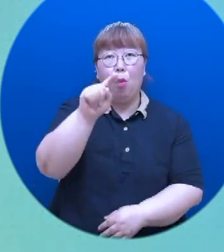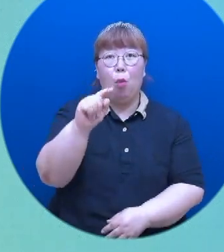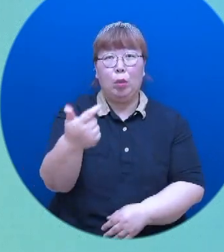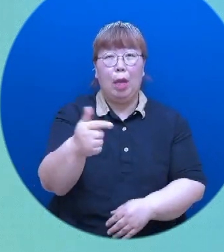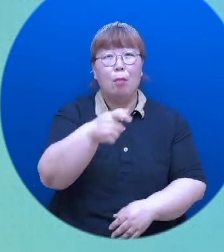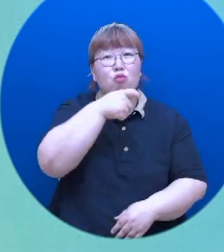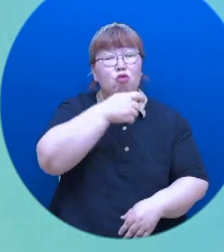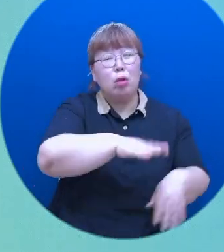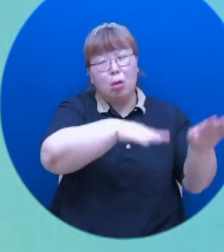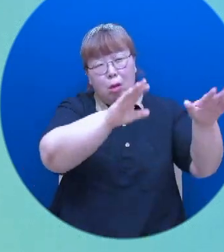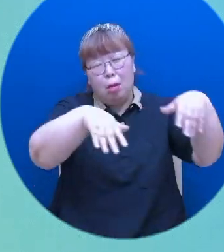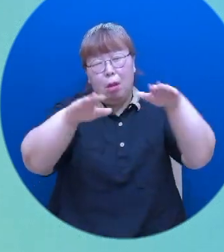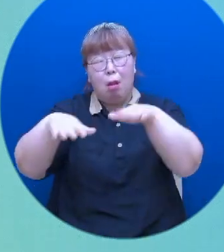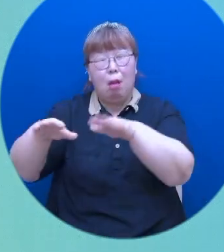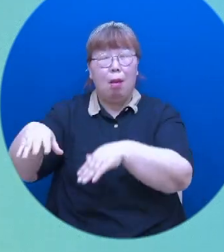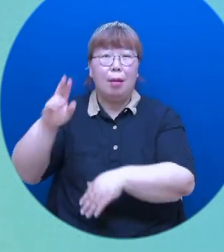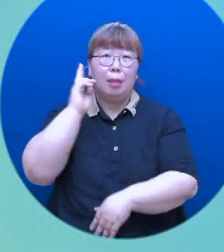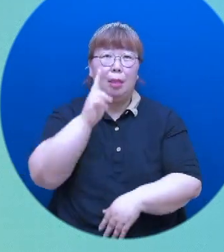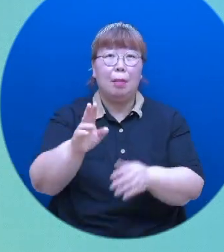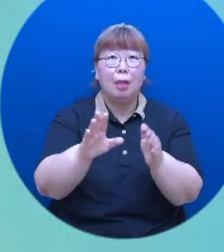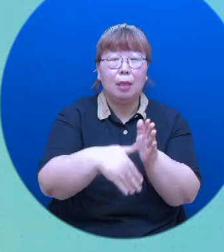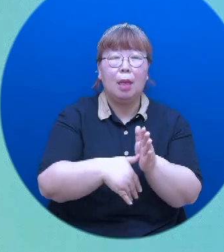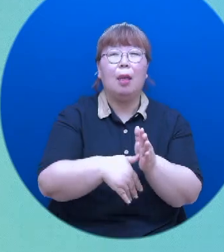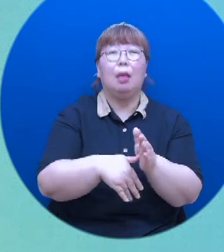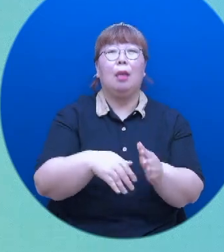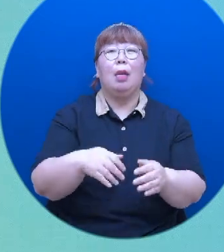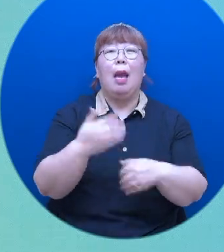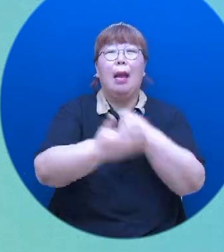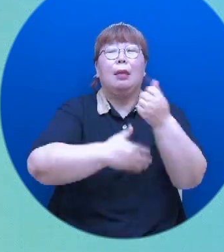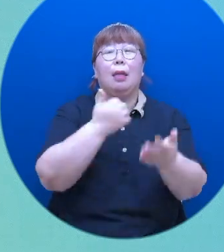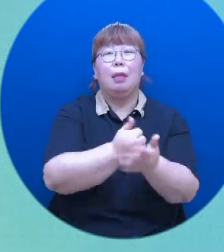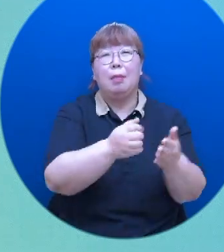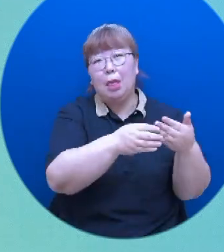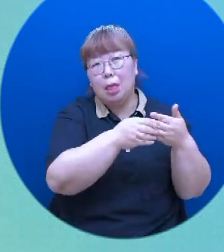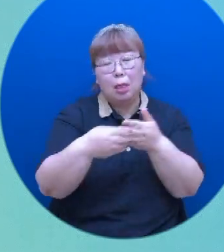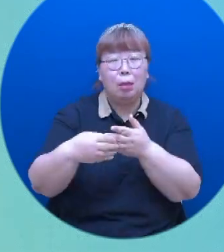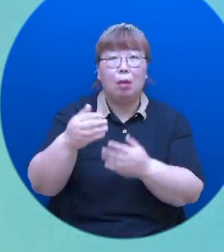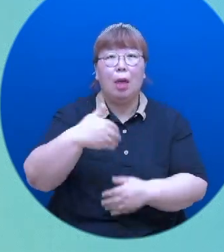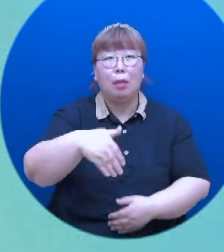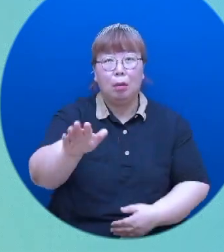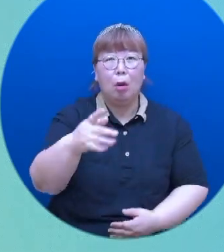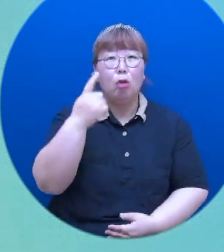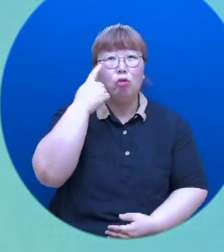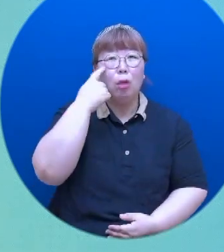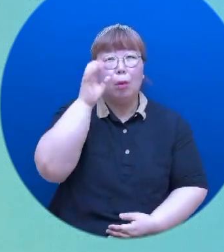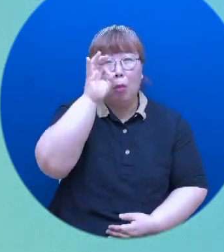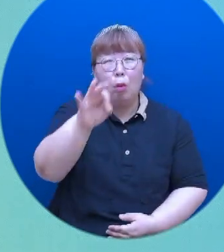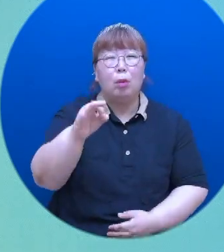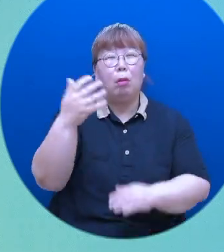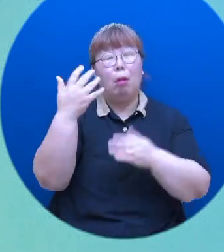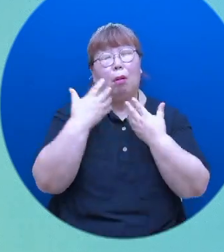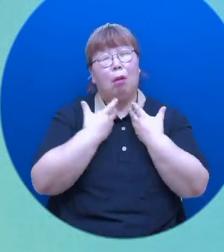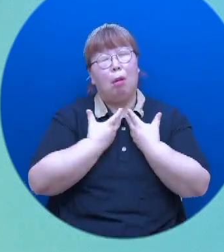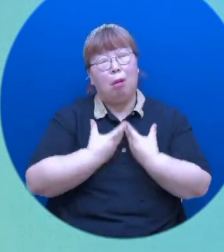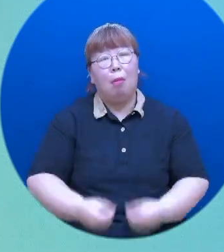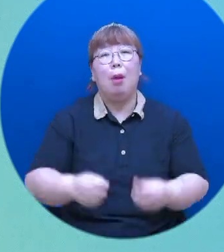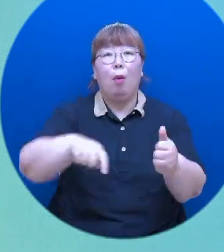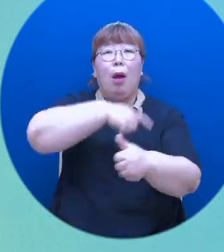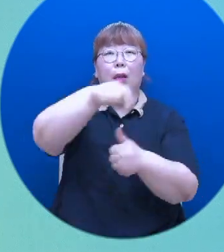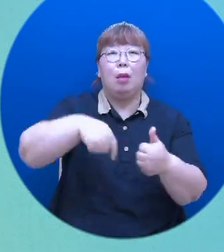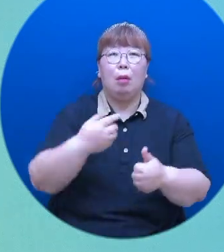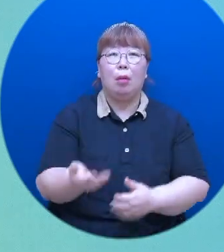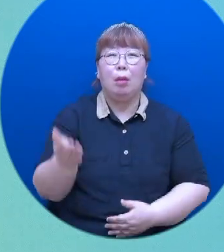자리에 하나님께서 이끌어가는 것, 여전히 눈에 보이는 건 절망의 환경이다. 넘을 수 없는